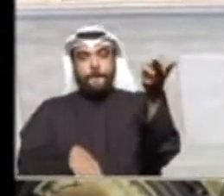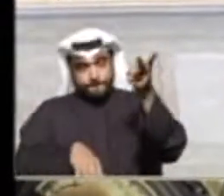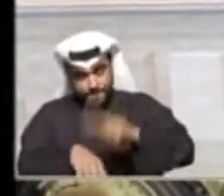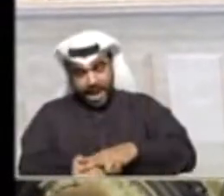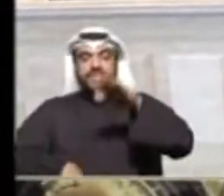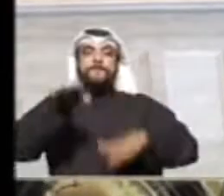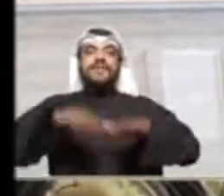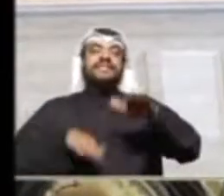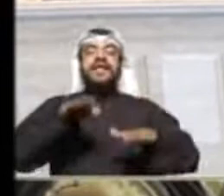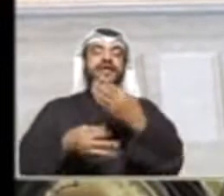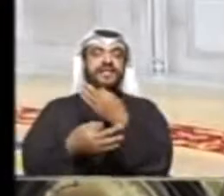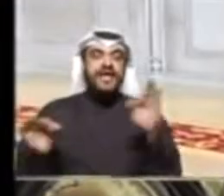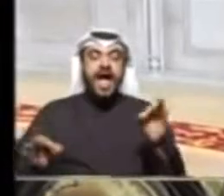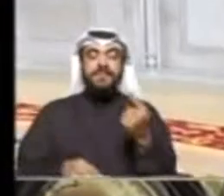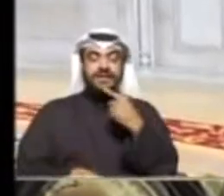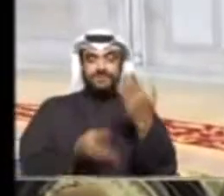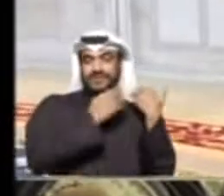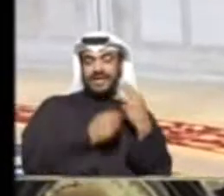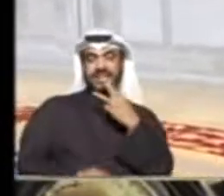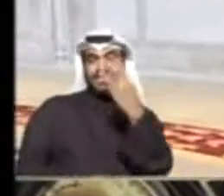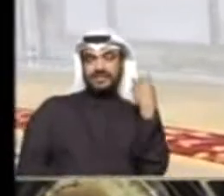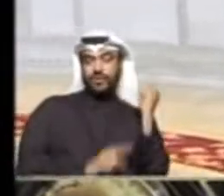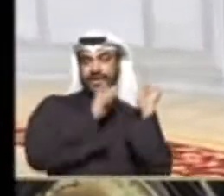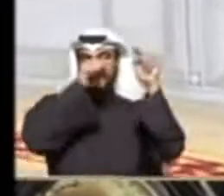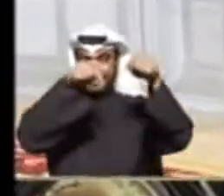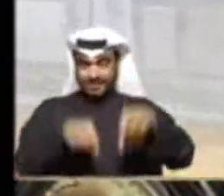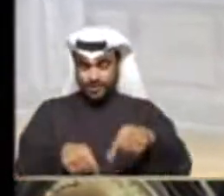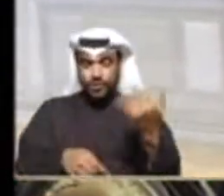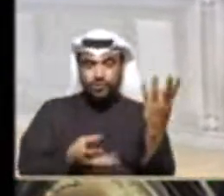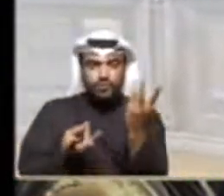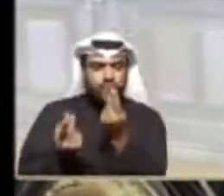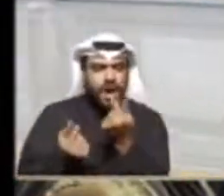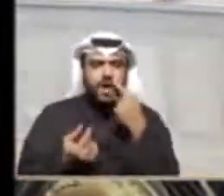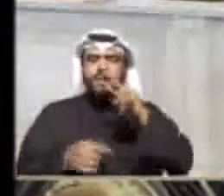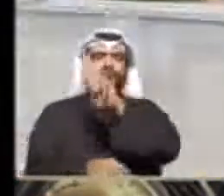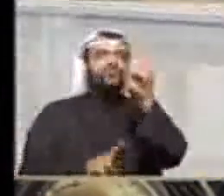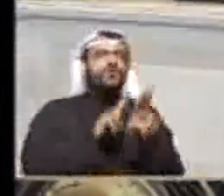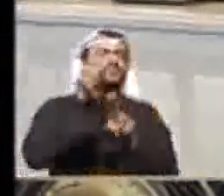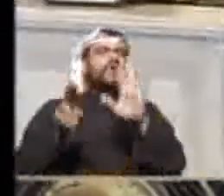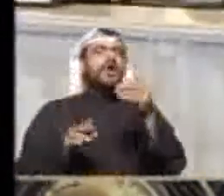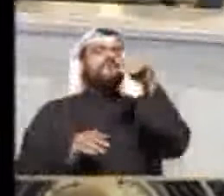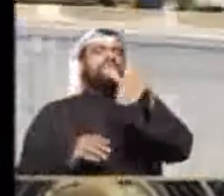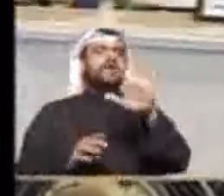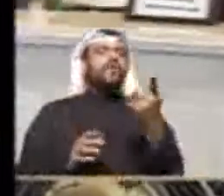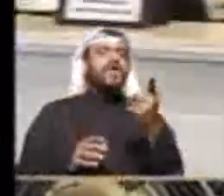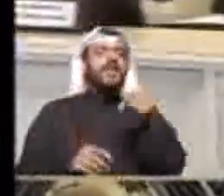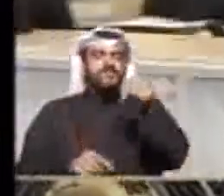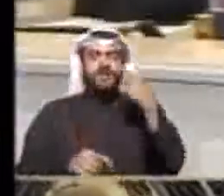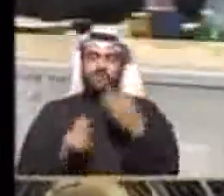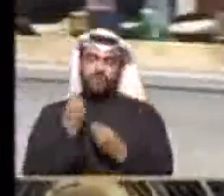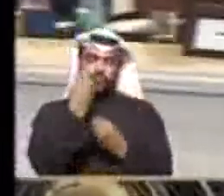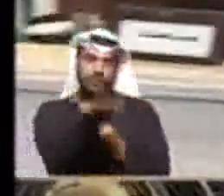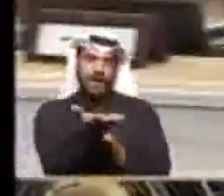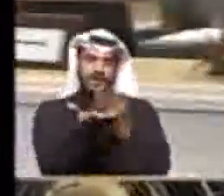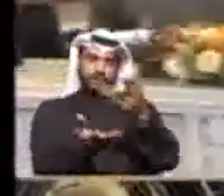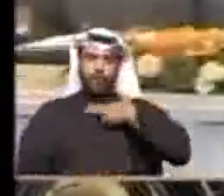و2014 و2015. ونظرا لما يحيط بهذه المسألة من شبهات، فقد قرر المجلس تكليف الوزير المختص في